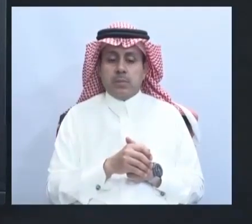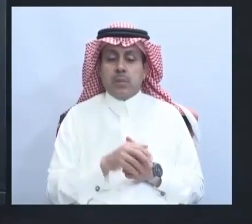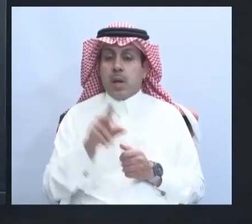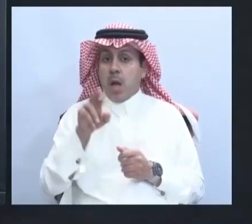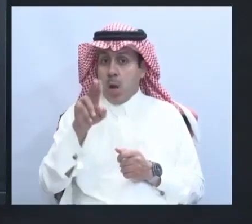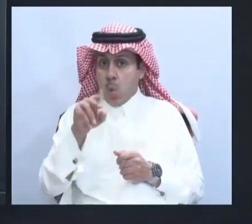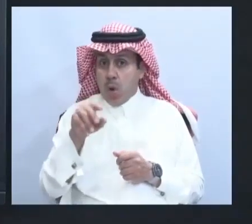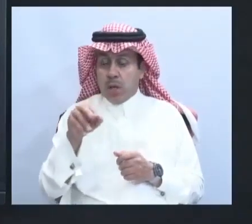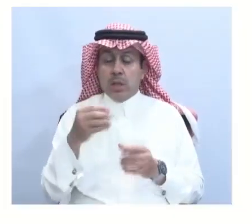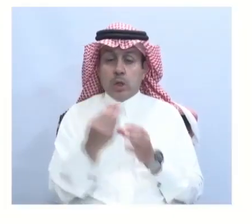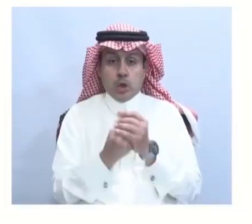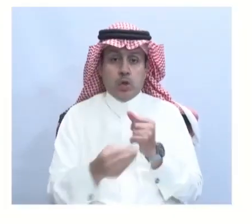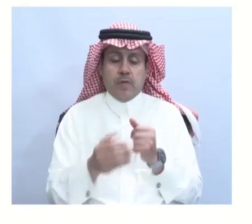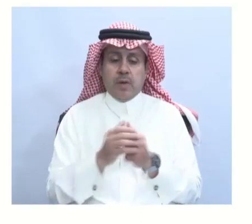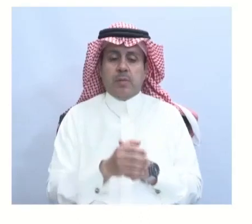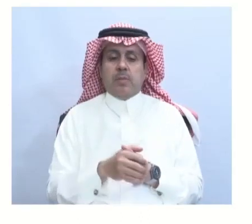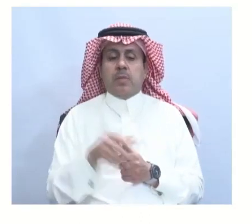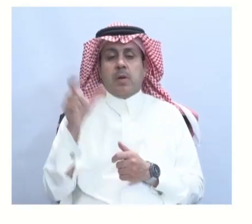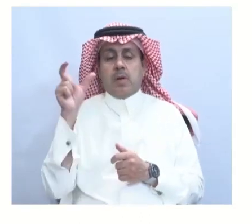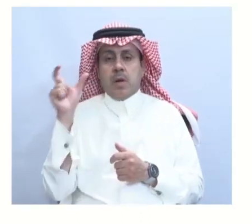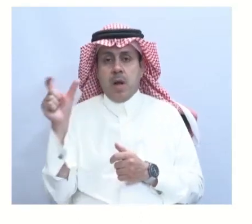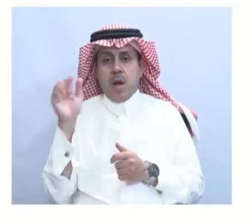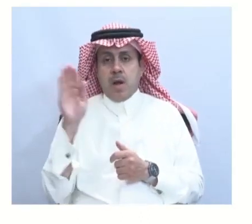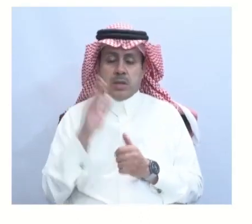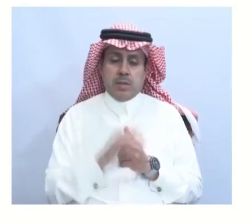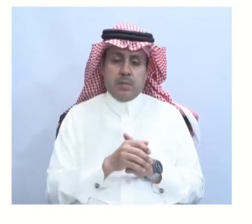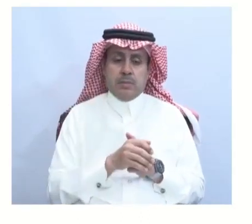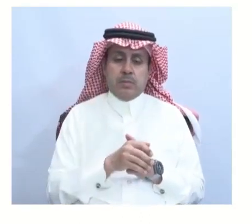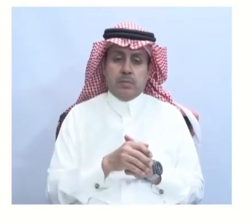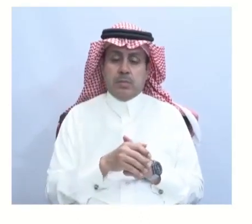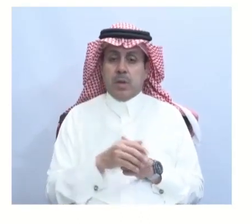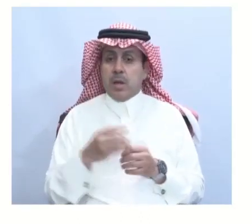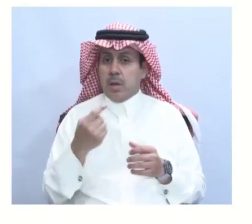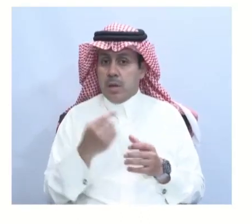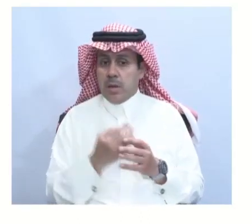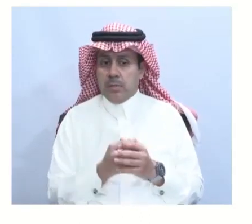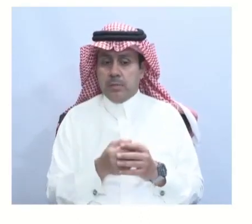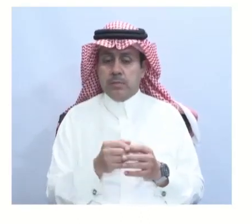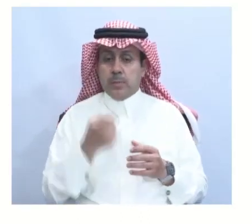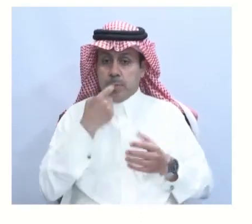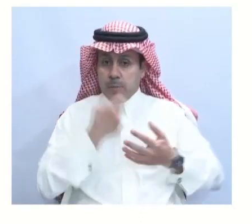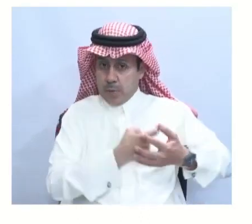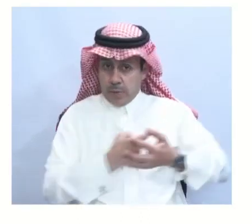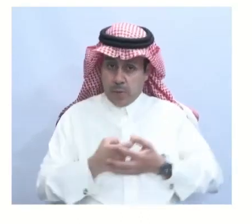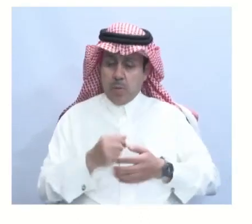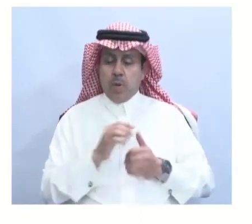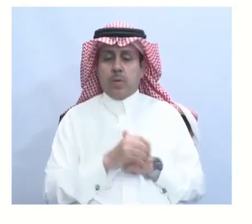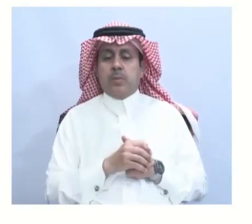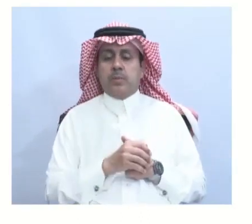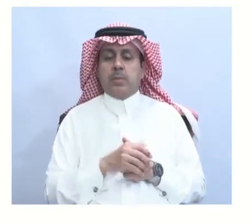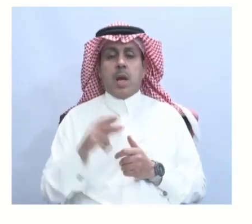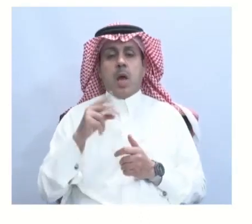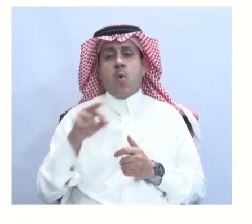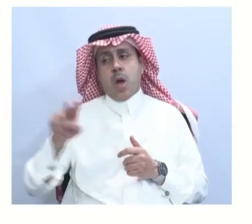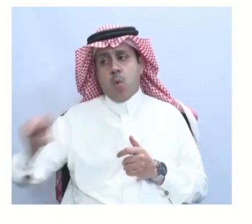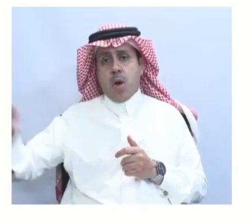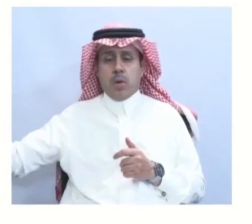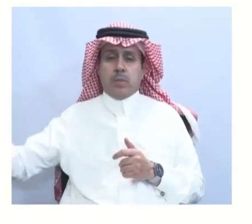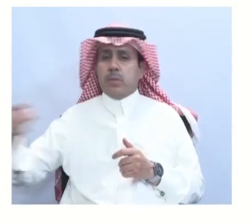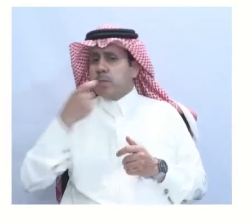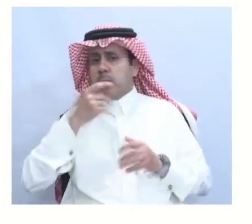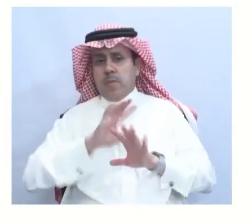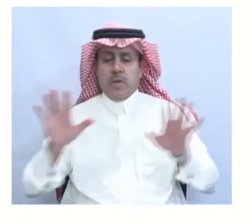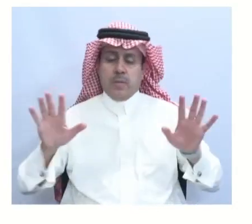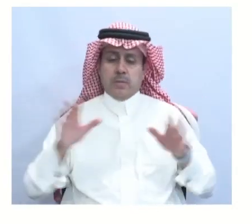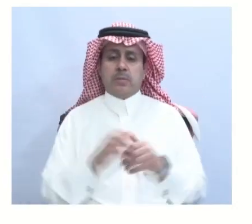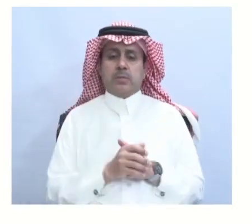اخوان الطفل بالنسب اما اخوان الطفل هذا الطفل الذي ضع من هذه المراه له اخوه